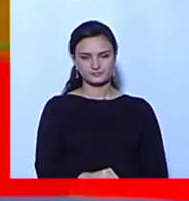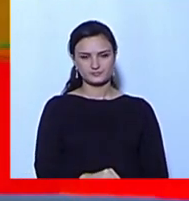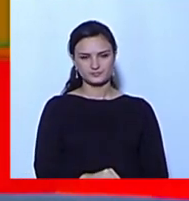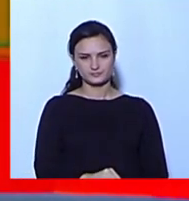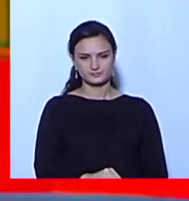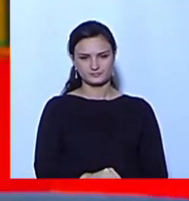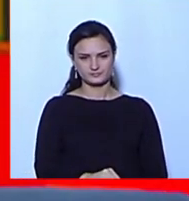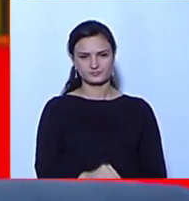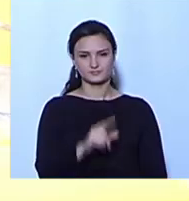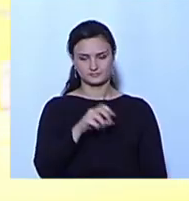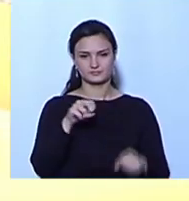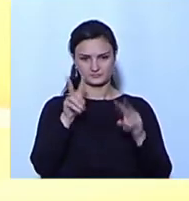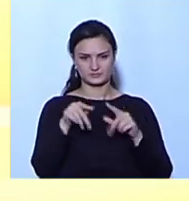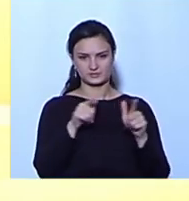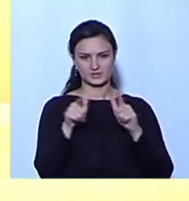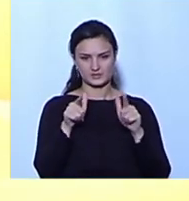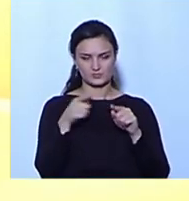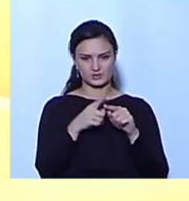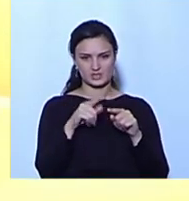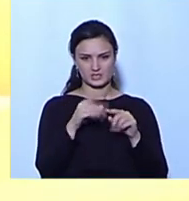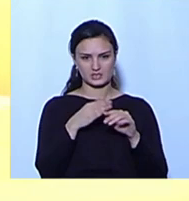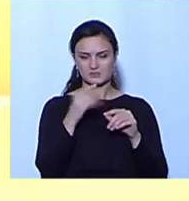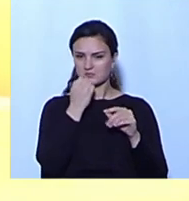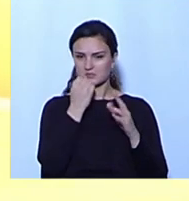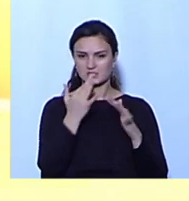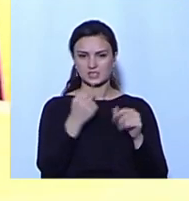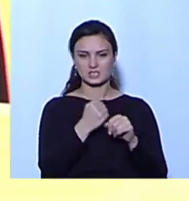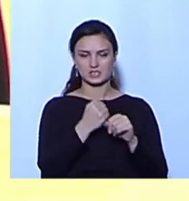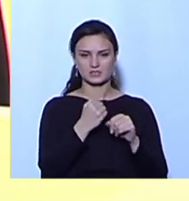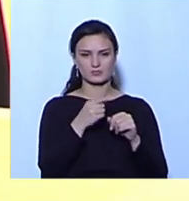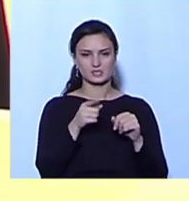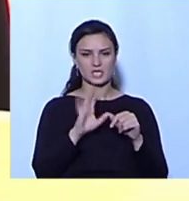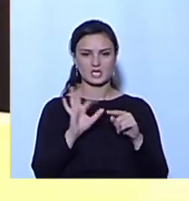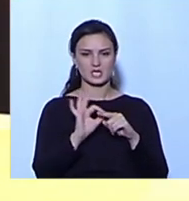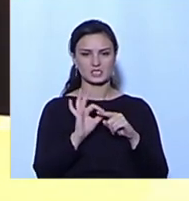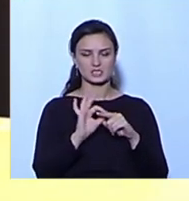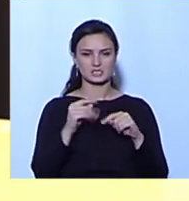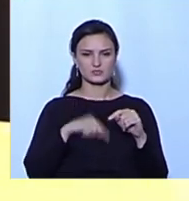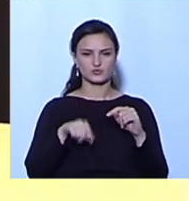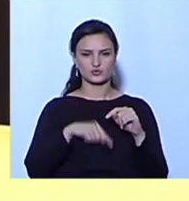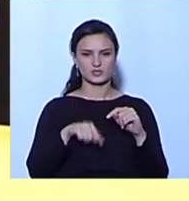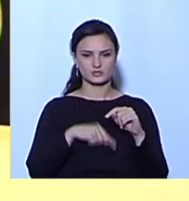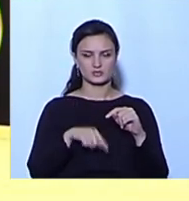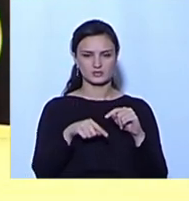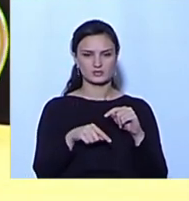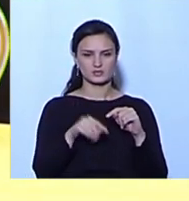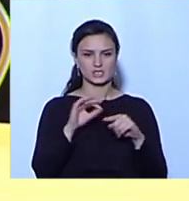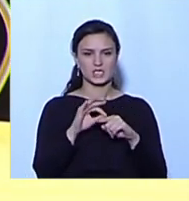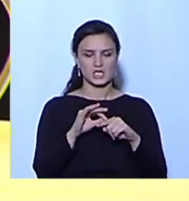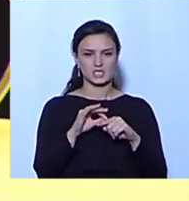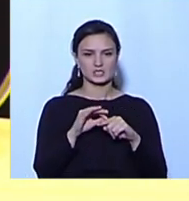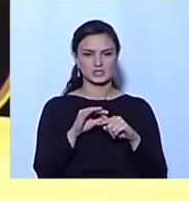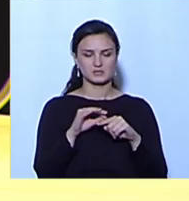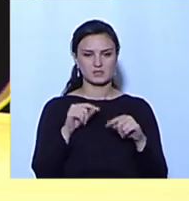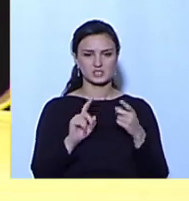მეგობარ მულაჟზე წინასწარ გამზადებულია, რომელიც არის ისეთი მასალით გაკეთებული, რომელიც არ აღიზიანებს შარდსადენს, არ აღიზიანებს კანს, როდესაც